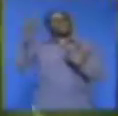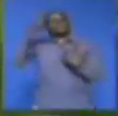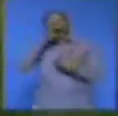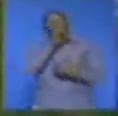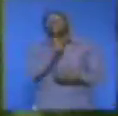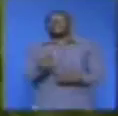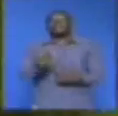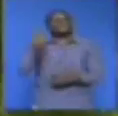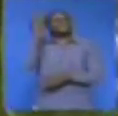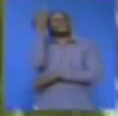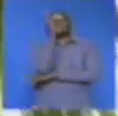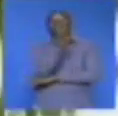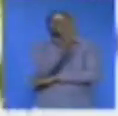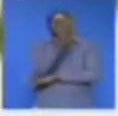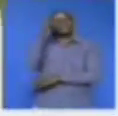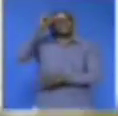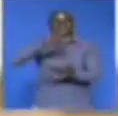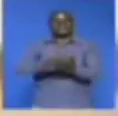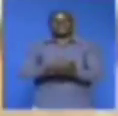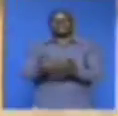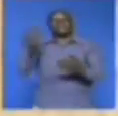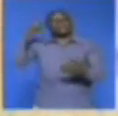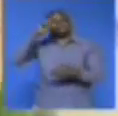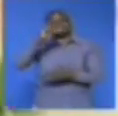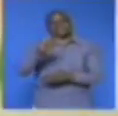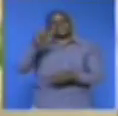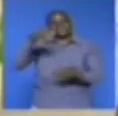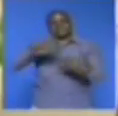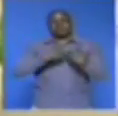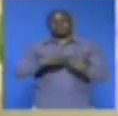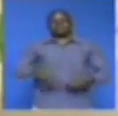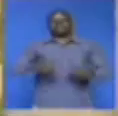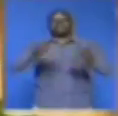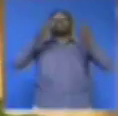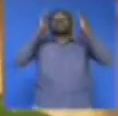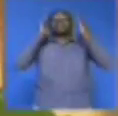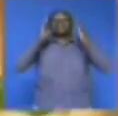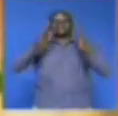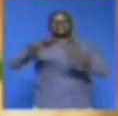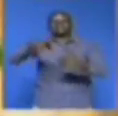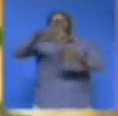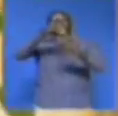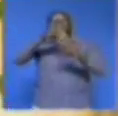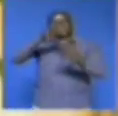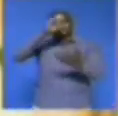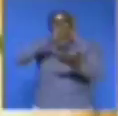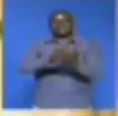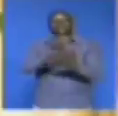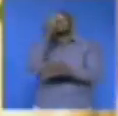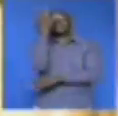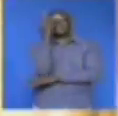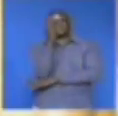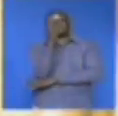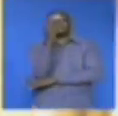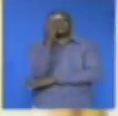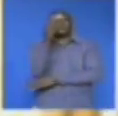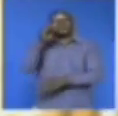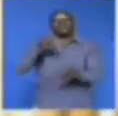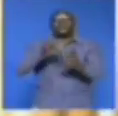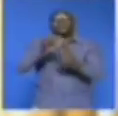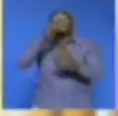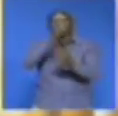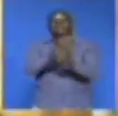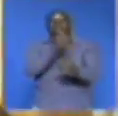carité. Il s'avère impérieux d'accorder une attention toute particulière à cet arbre. D'où les travaux du projet